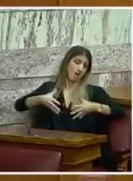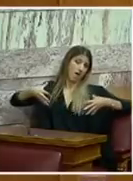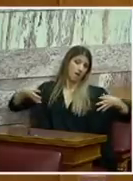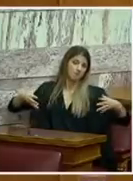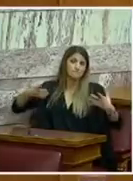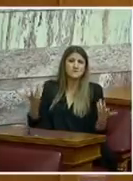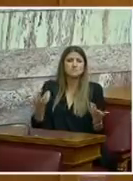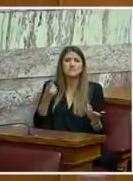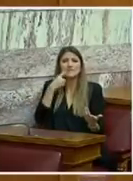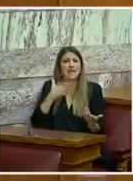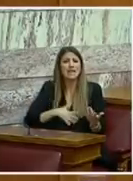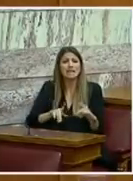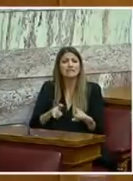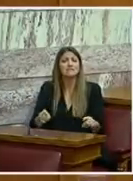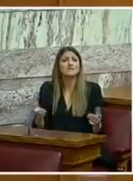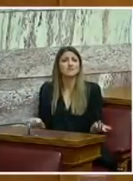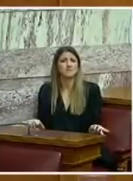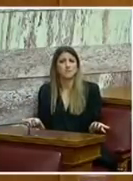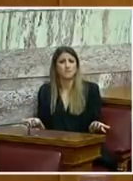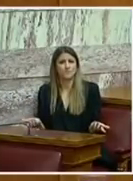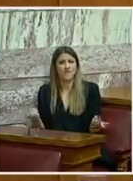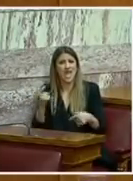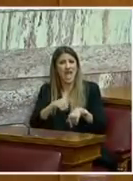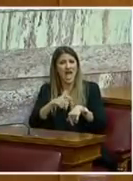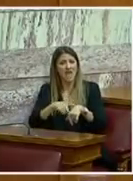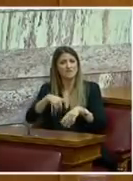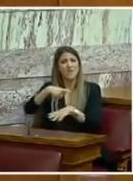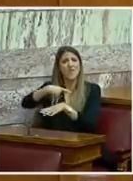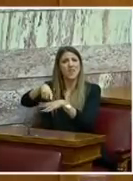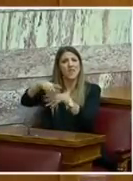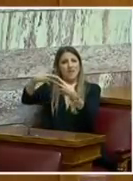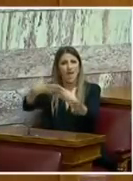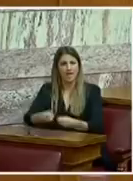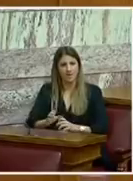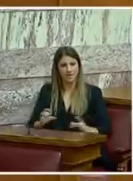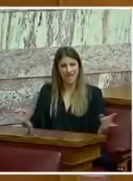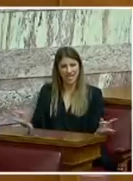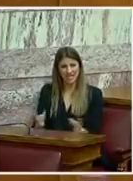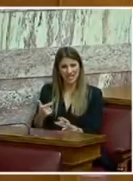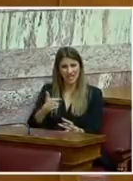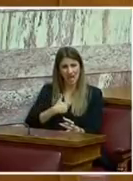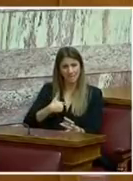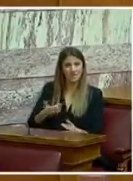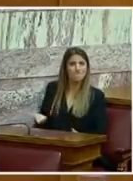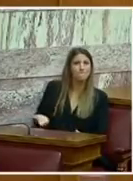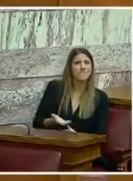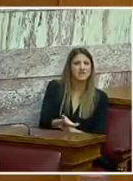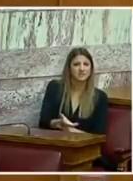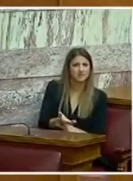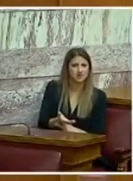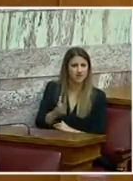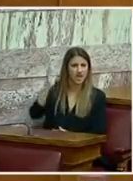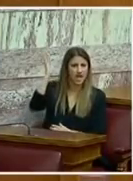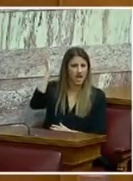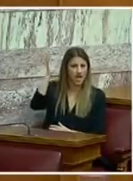ότι σε μια ενεξελίξη ποινική δίκη, όταν κάνεις μια μήνυση κάτω ενός